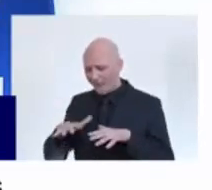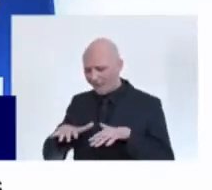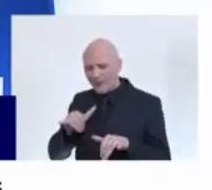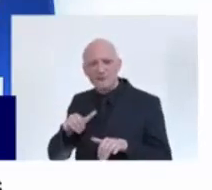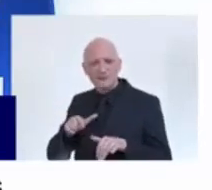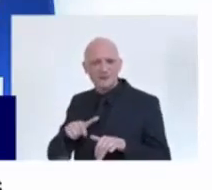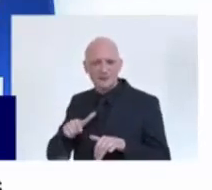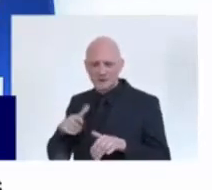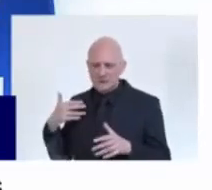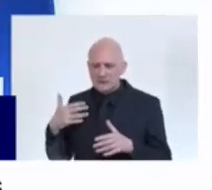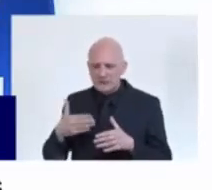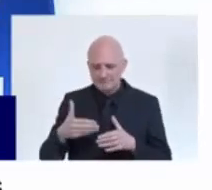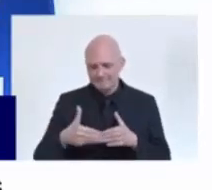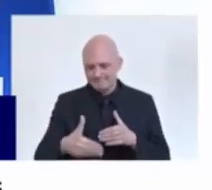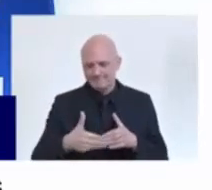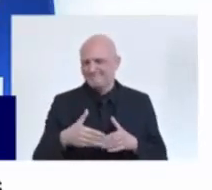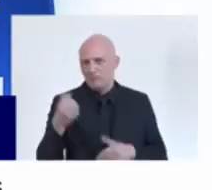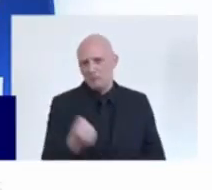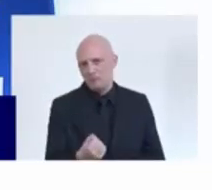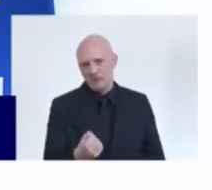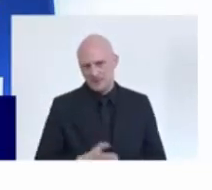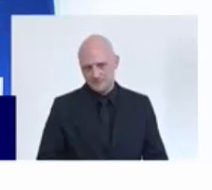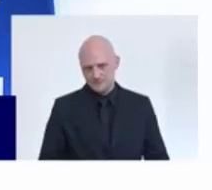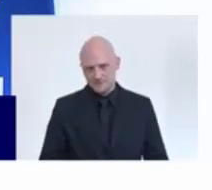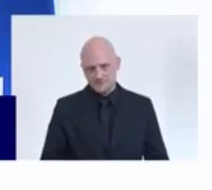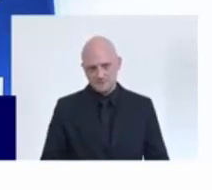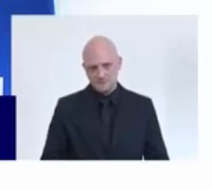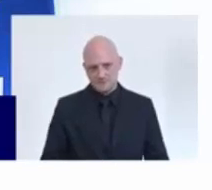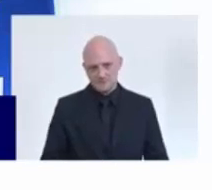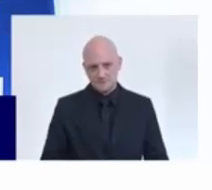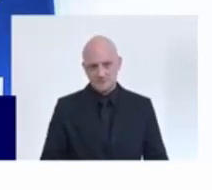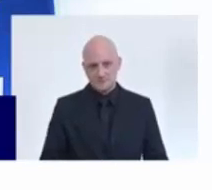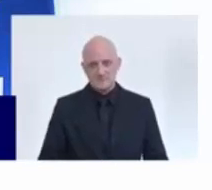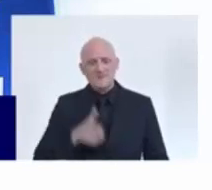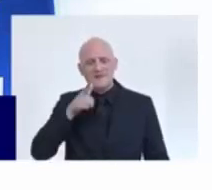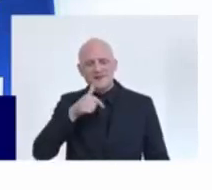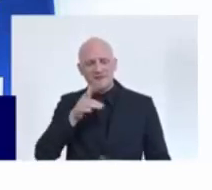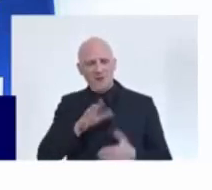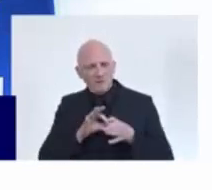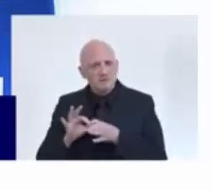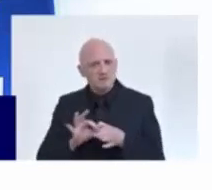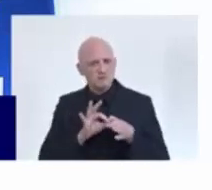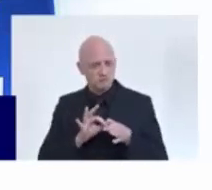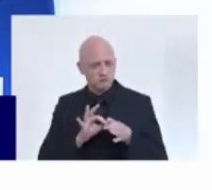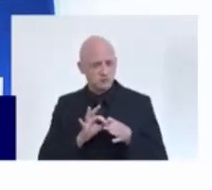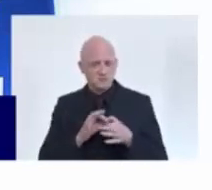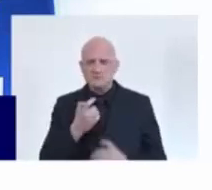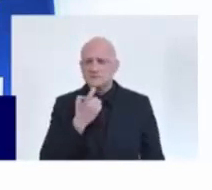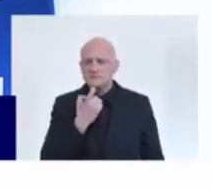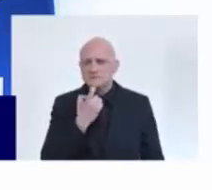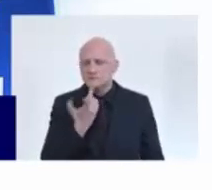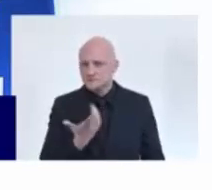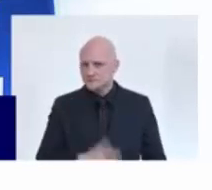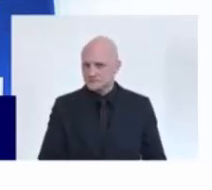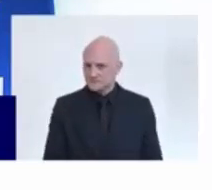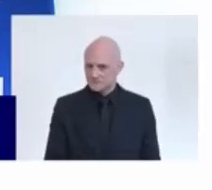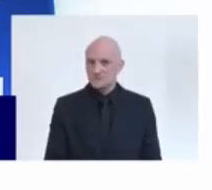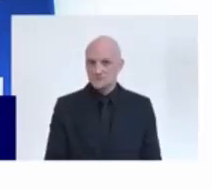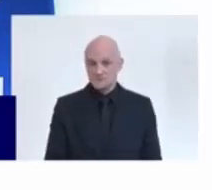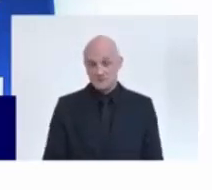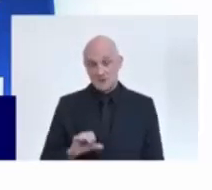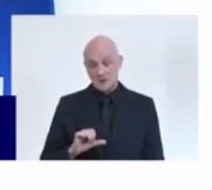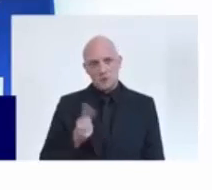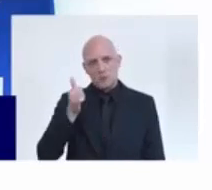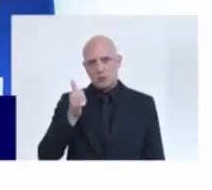c'est pour ça qu'ils font toujours des choses 1 le contraire des autres pays tous les autres pays ça fait longtemps qu'ils avaient fermé leurs frontières et